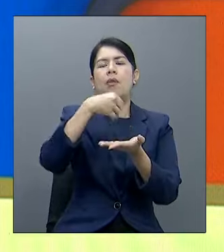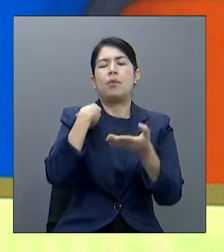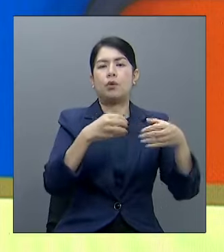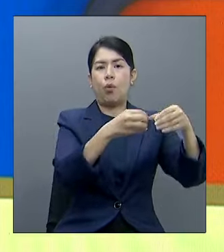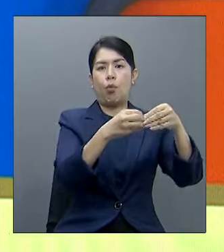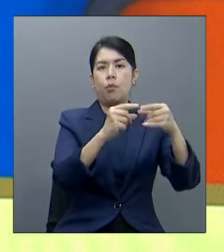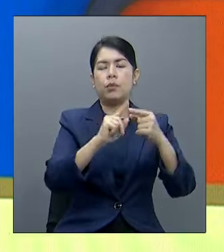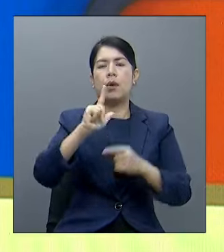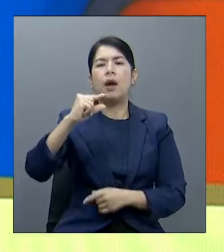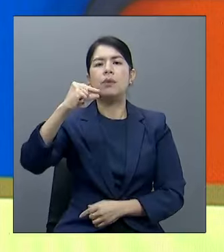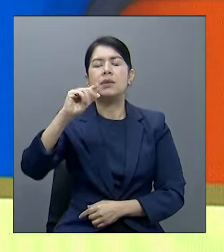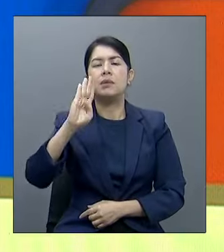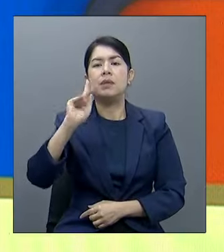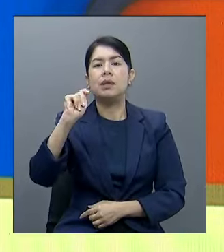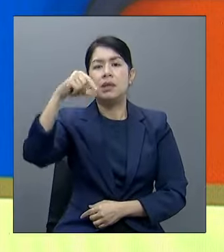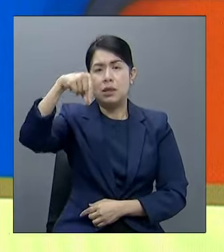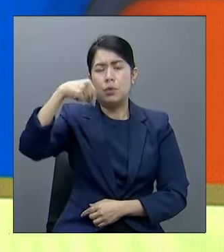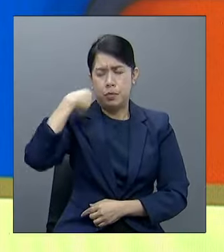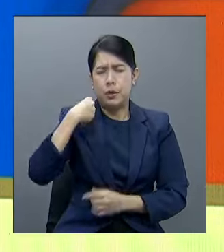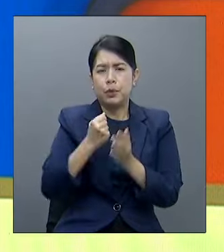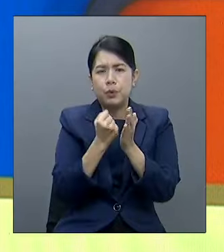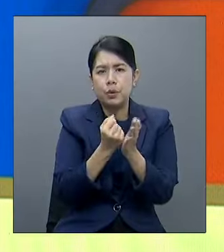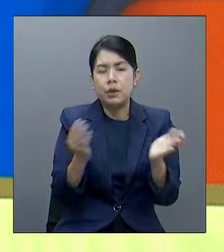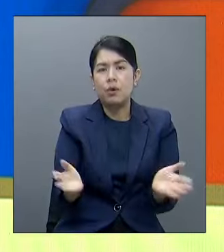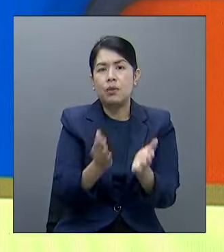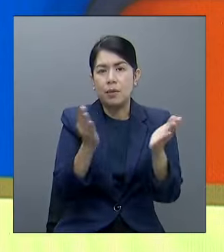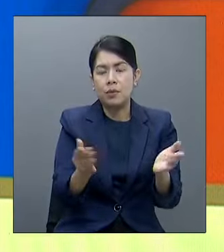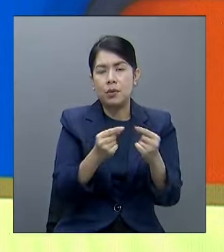ามารถเอาพลังเหล่านี้ทำให้ประเทศของเราไปสู่การพัฒน